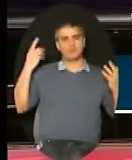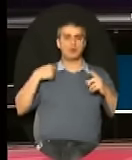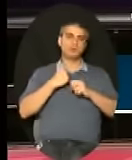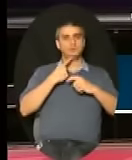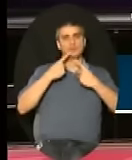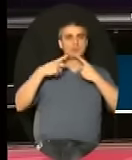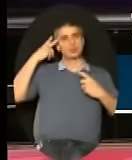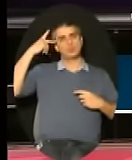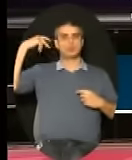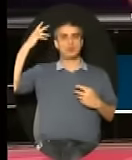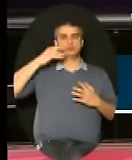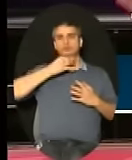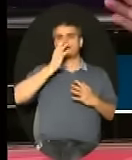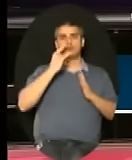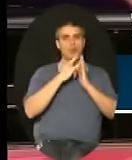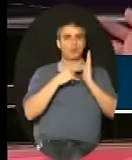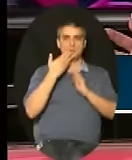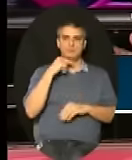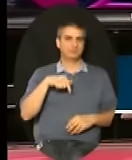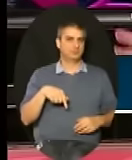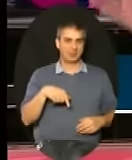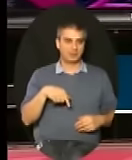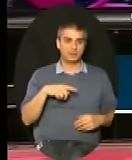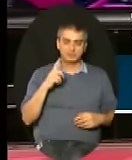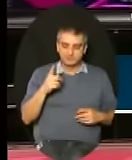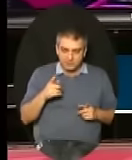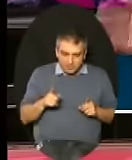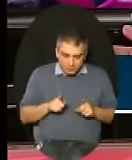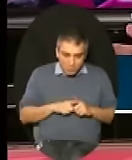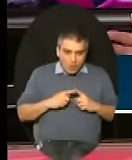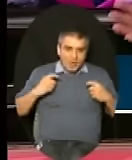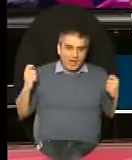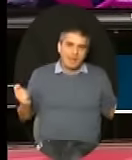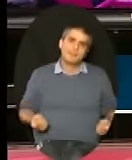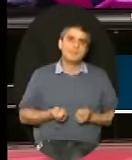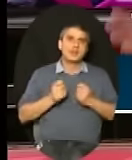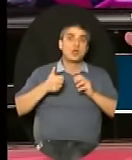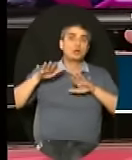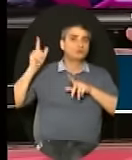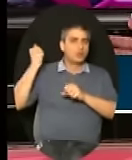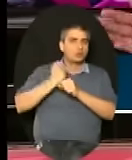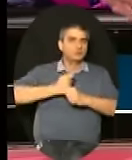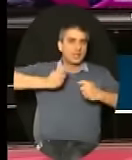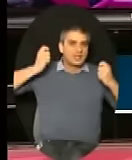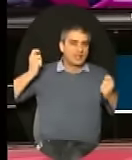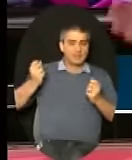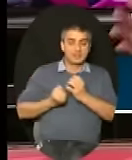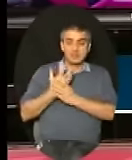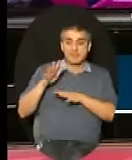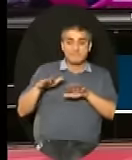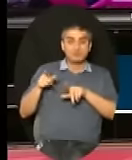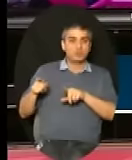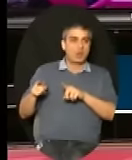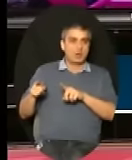דיון תיאורטי בשאלות חוקתיות במדינת ישראל. יש כאן קמפיין של ראש ממשלה, שירכיב